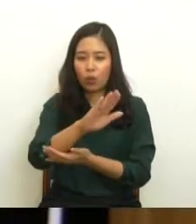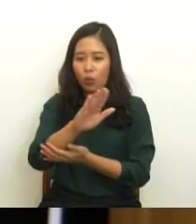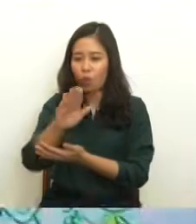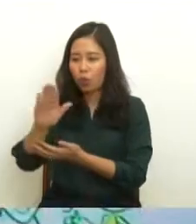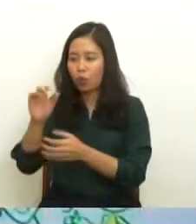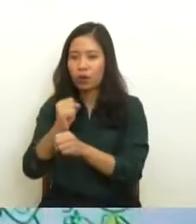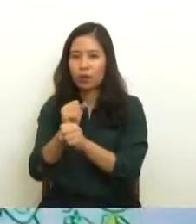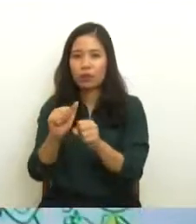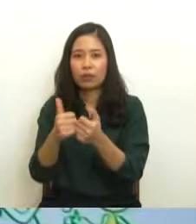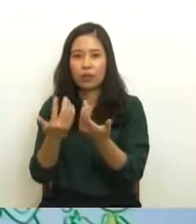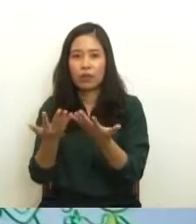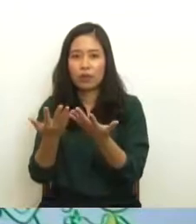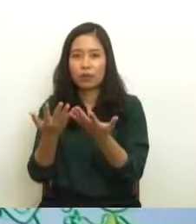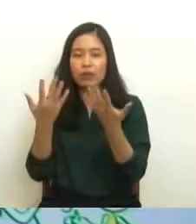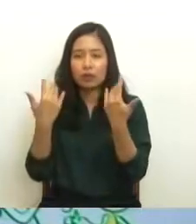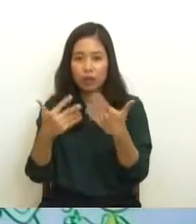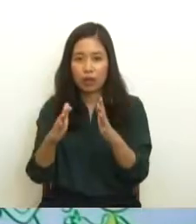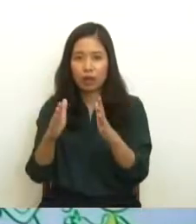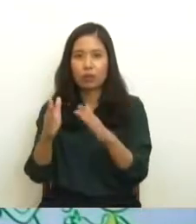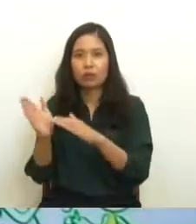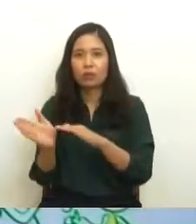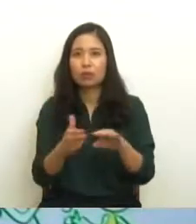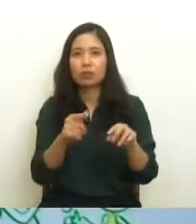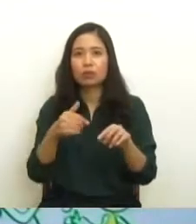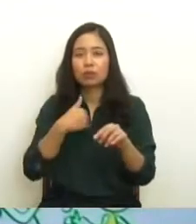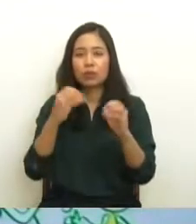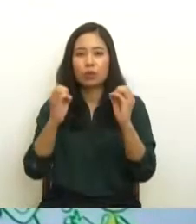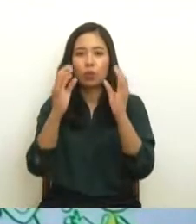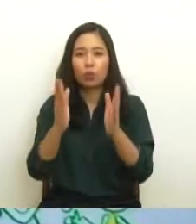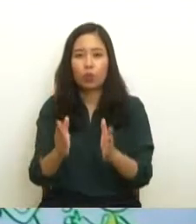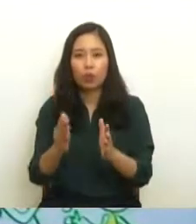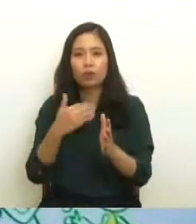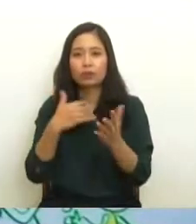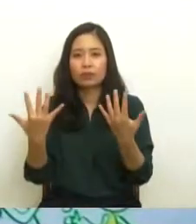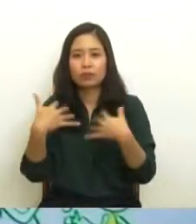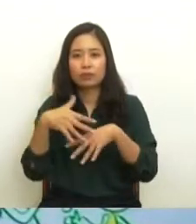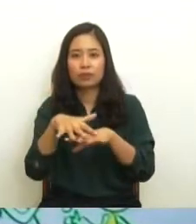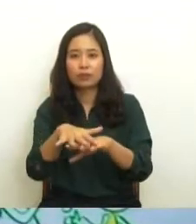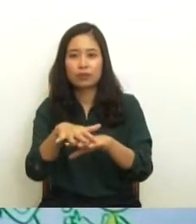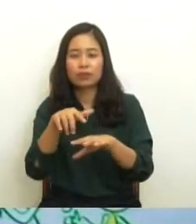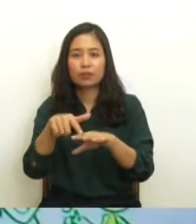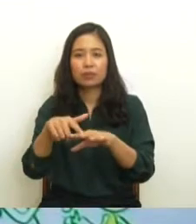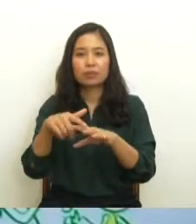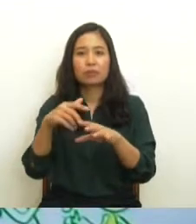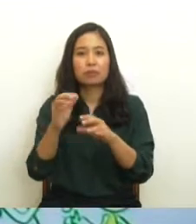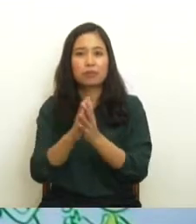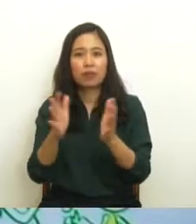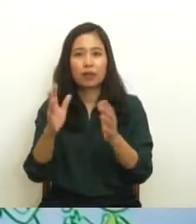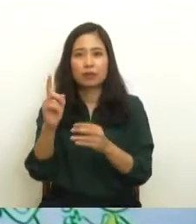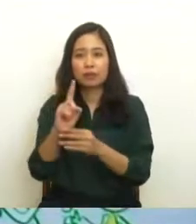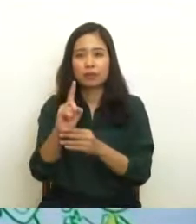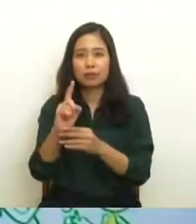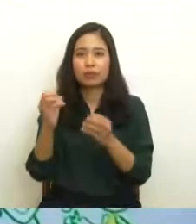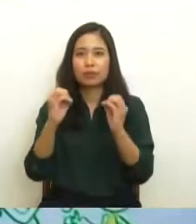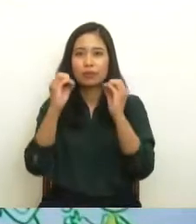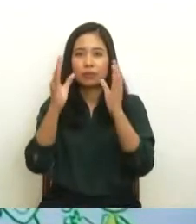ารค่ะหลงจากนั้นแล้วเนี่ยก็เป็ส่วนที่คุครูมีส่นร่มแล้วก็ตนเต้นกัอย่มากนะคะก็มคุครู